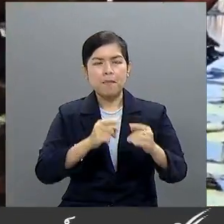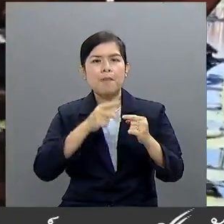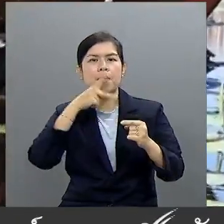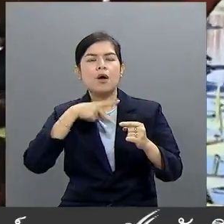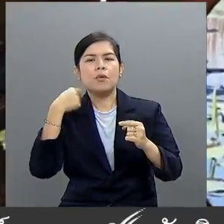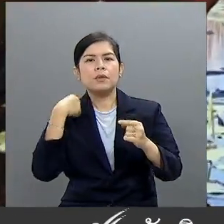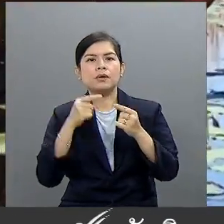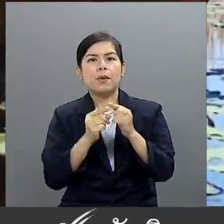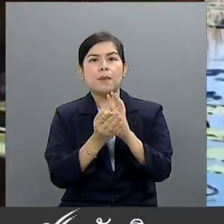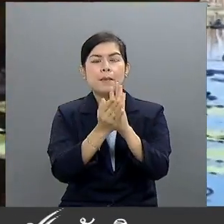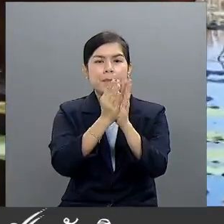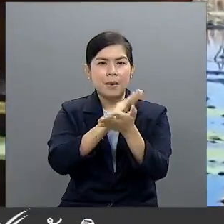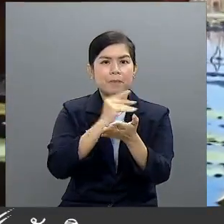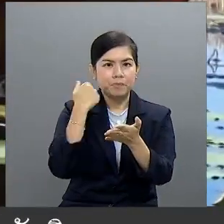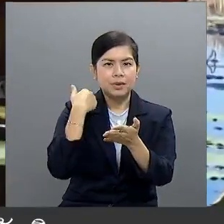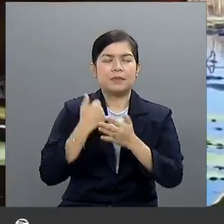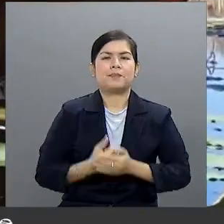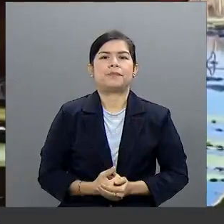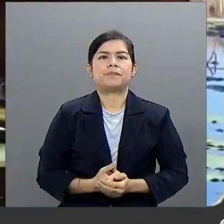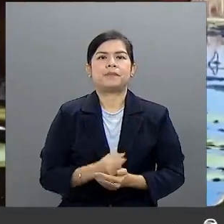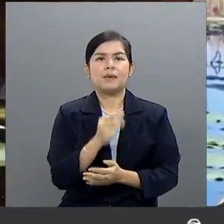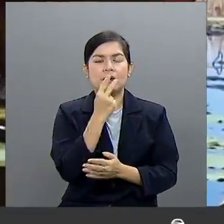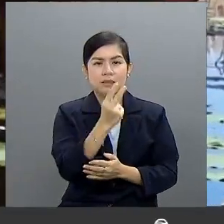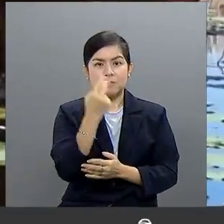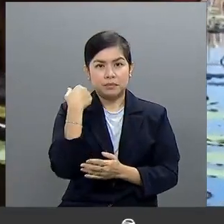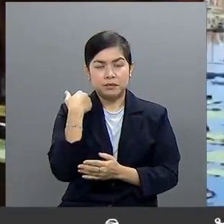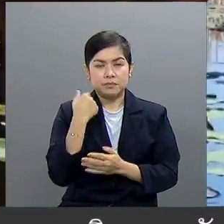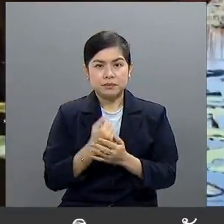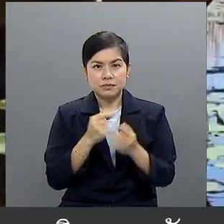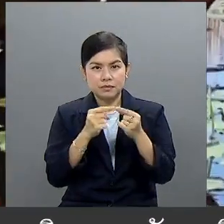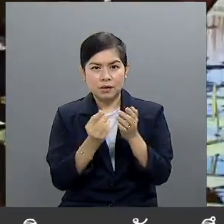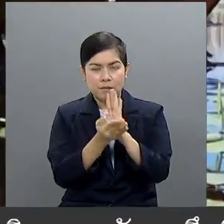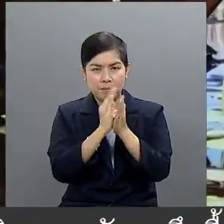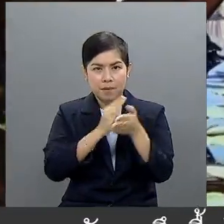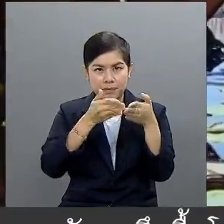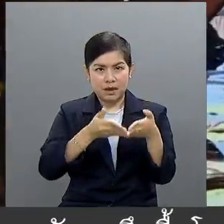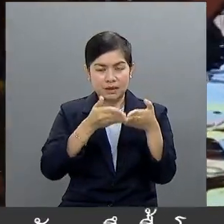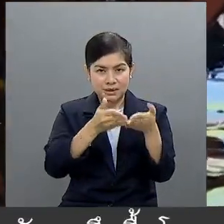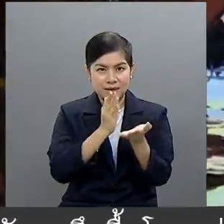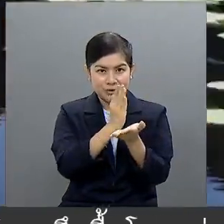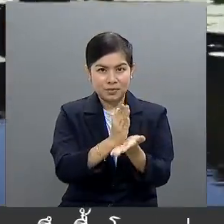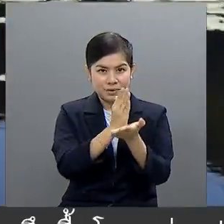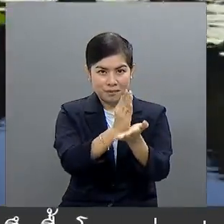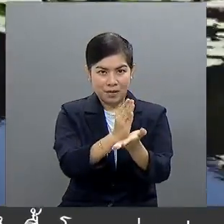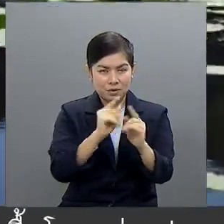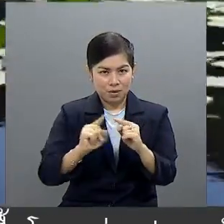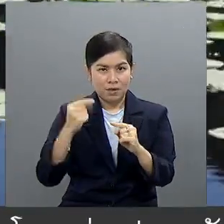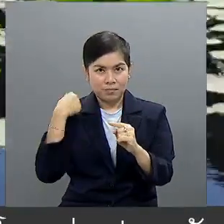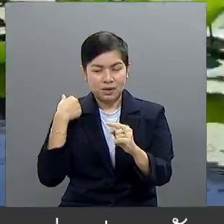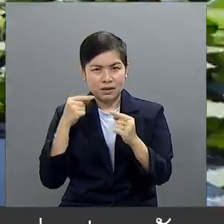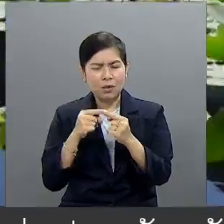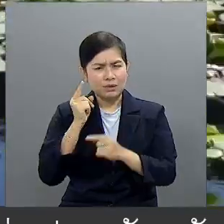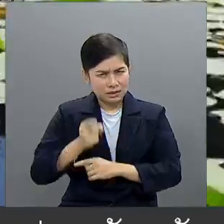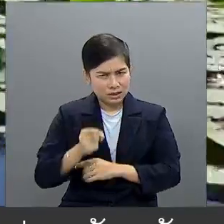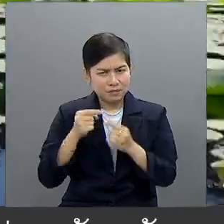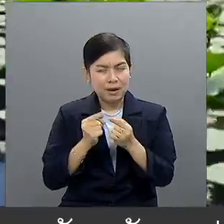ใบคือทำให้เป็นเรือสำเภาใช่ไหม ครับใช่ใช่ แต่จริงแล้วคือเรือประมง ใช่ค่ะใช่เนี่ย ส